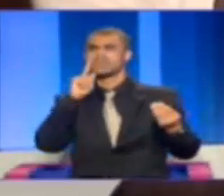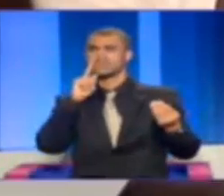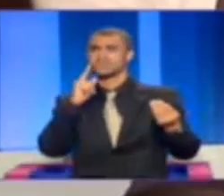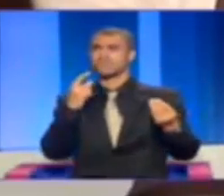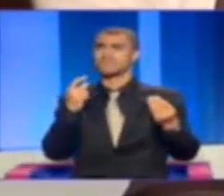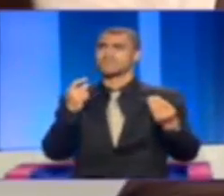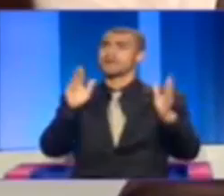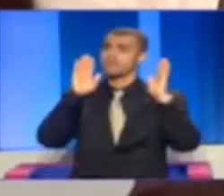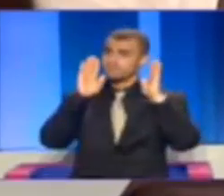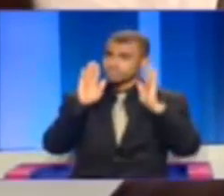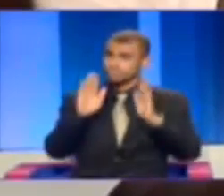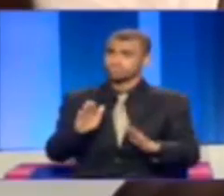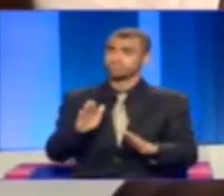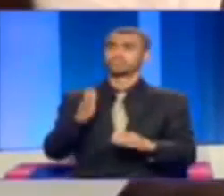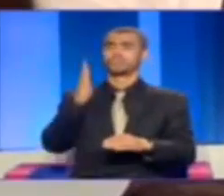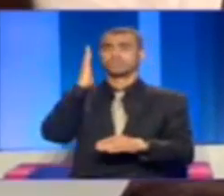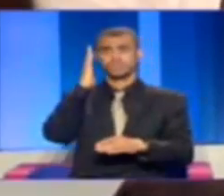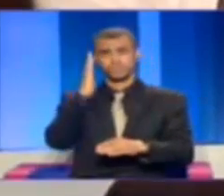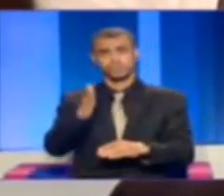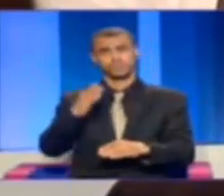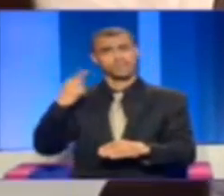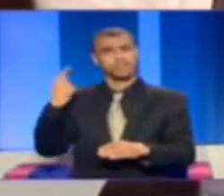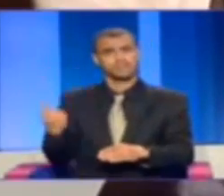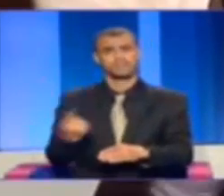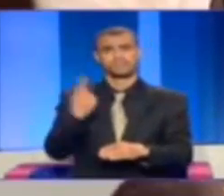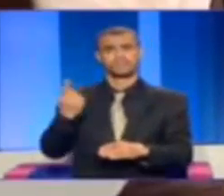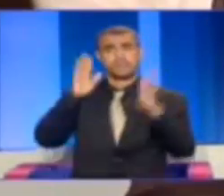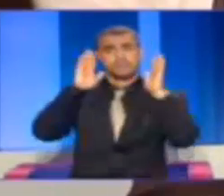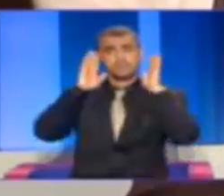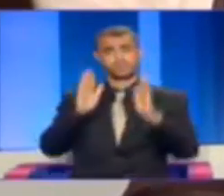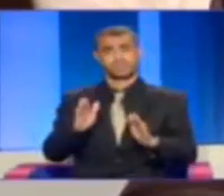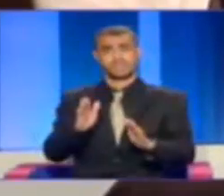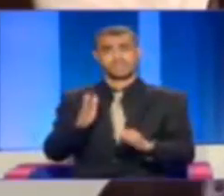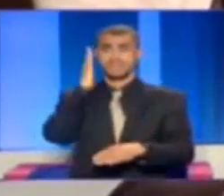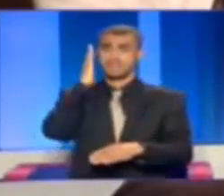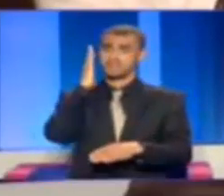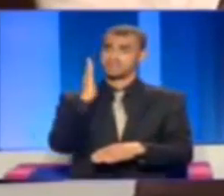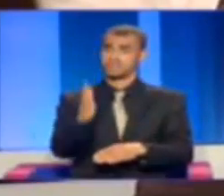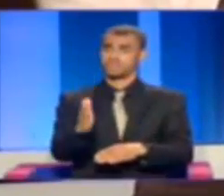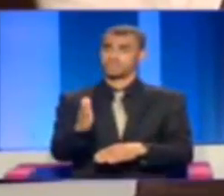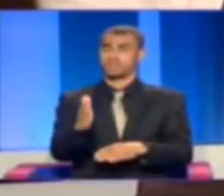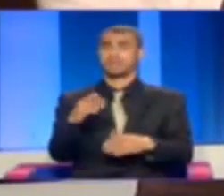الصم يؤدون الصلاه ويعني عندهم حياه مسلمه،